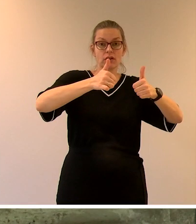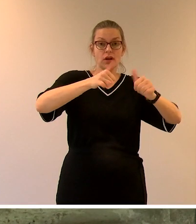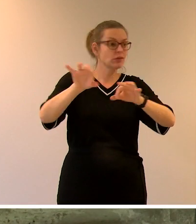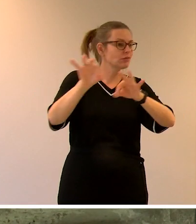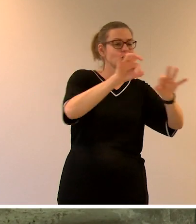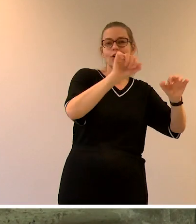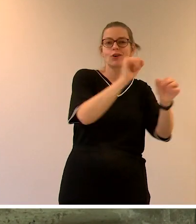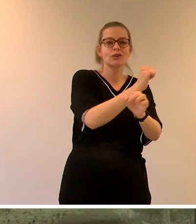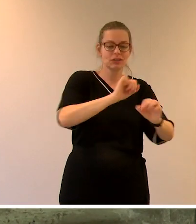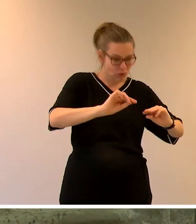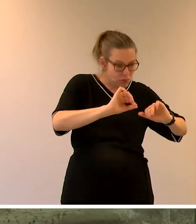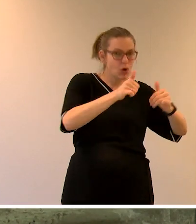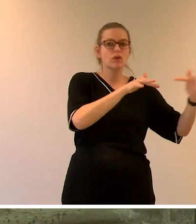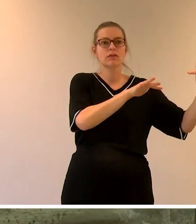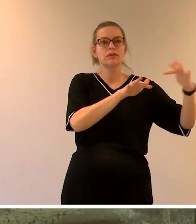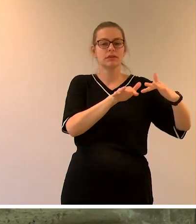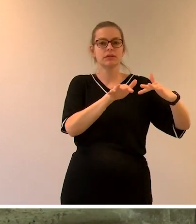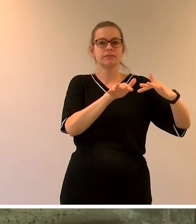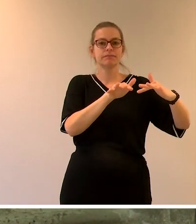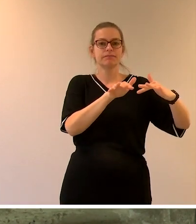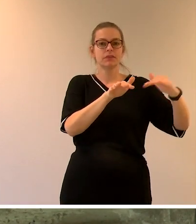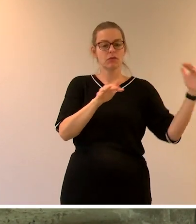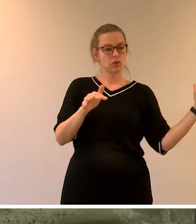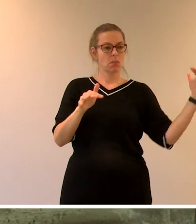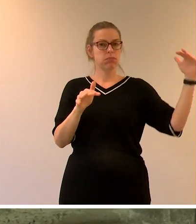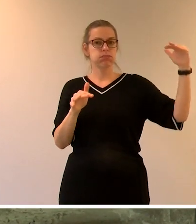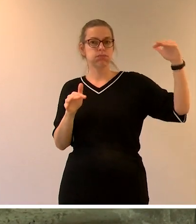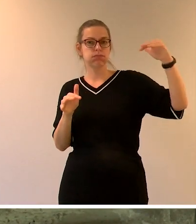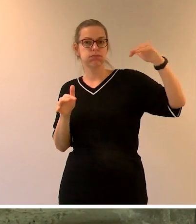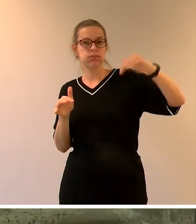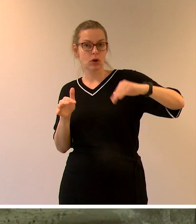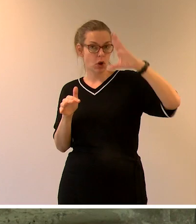terug. Want met dit bruggenhoofd in Europa